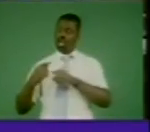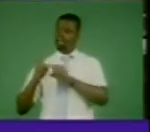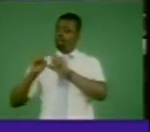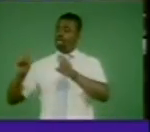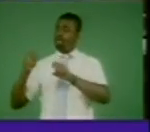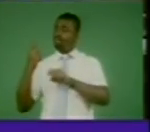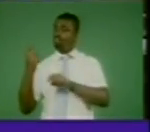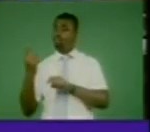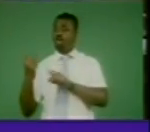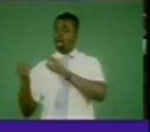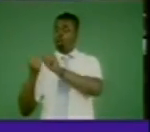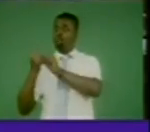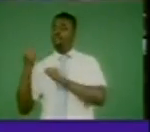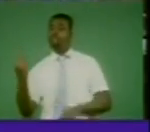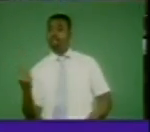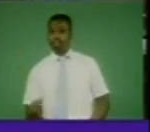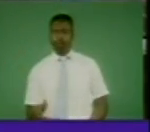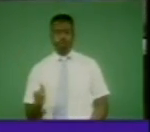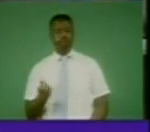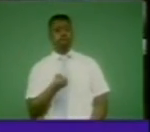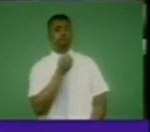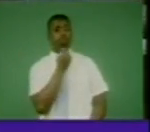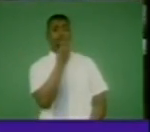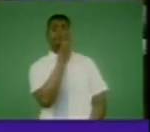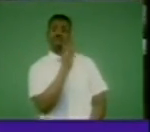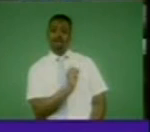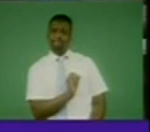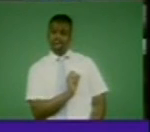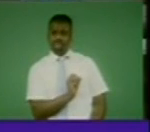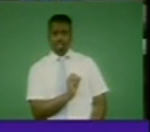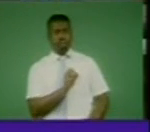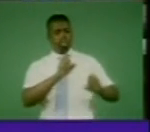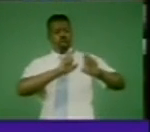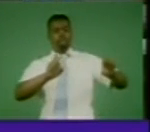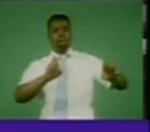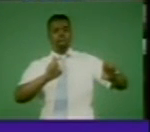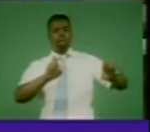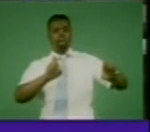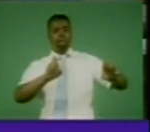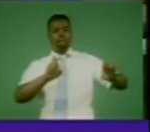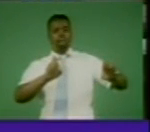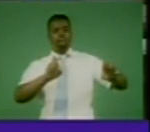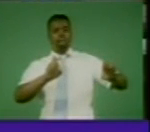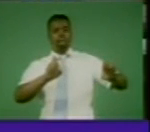112. Kura 30 ibara 113,